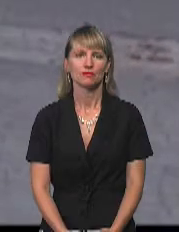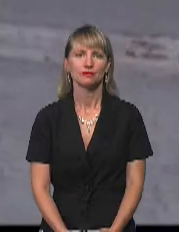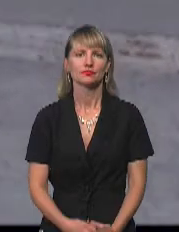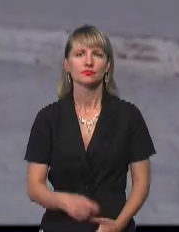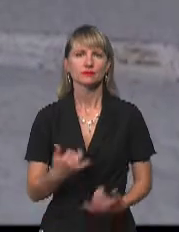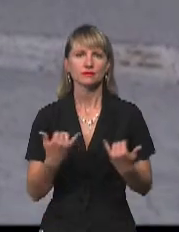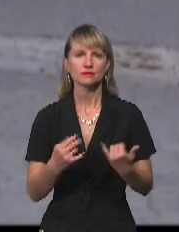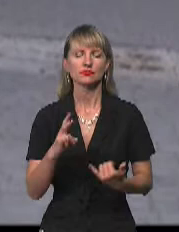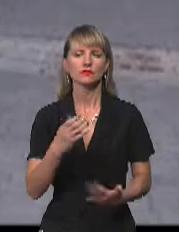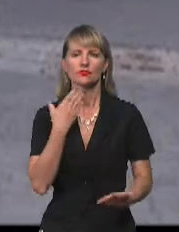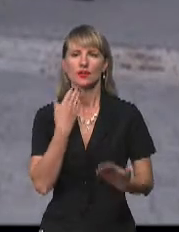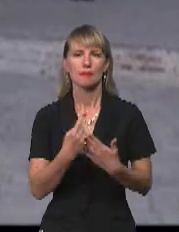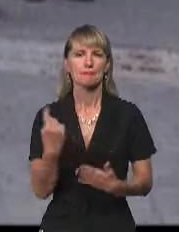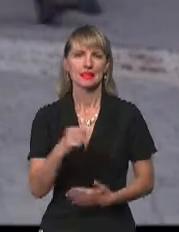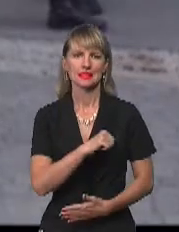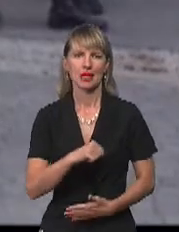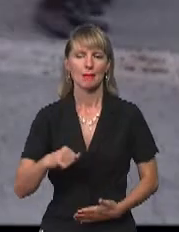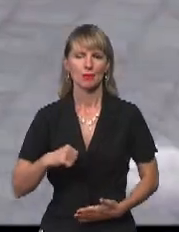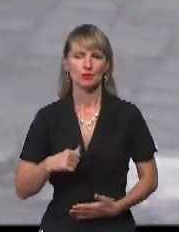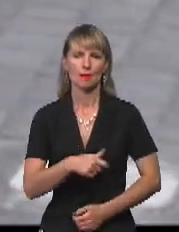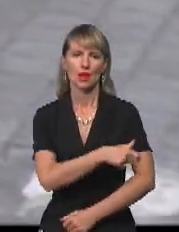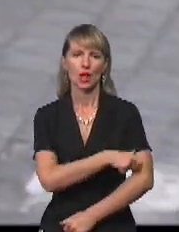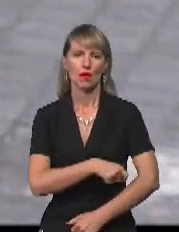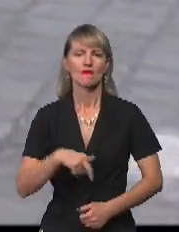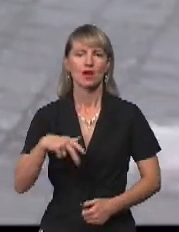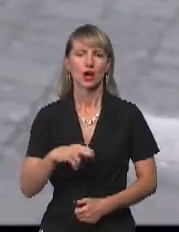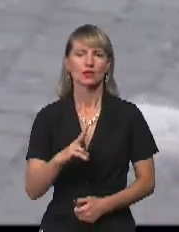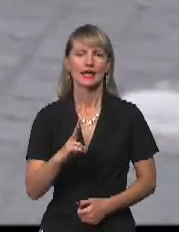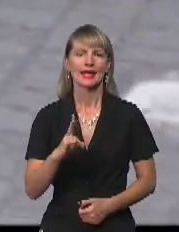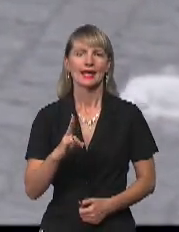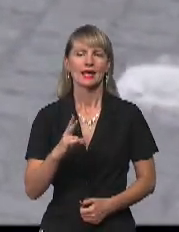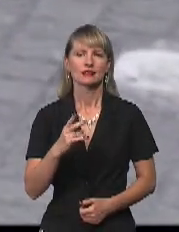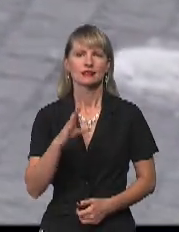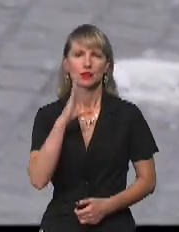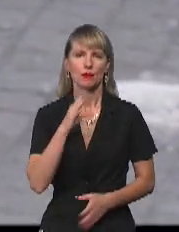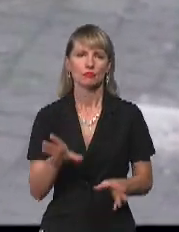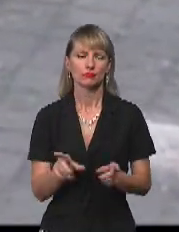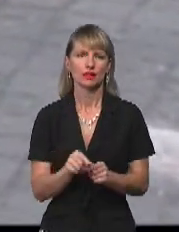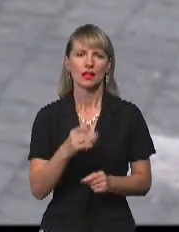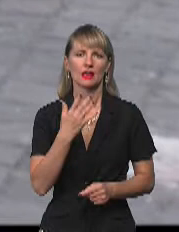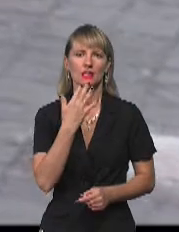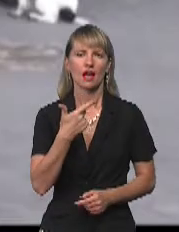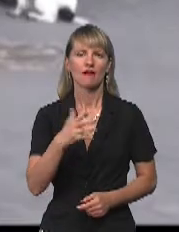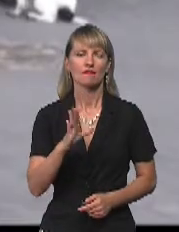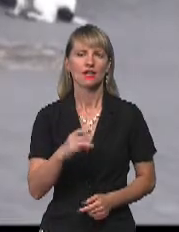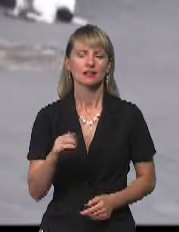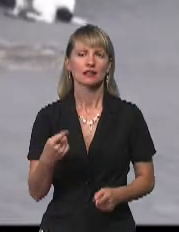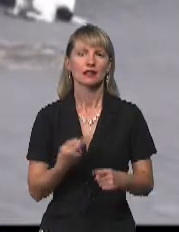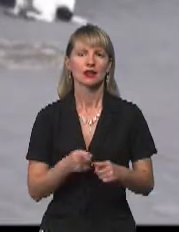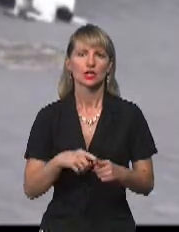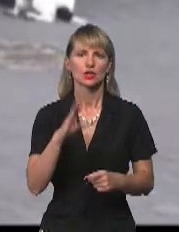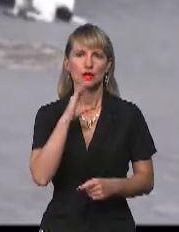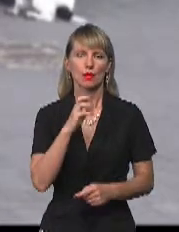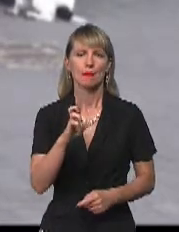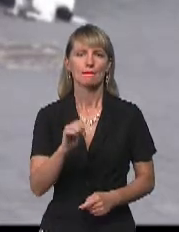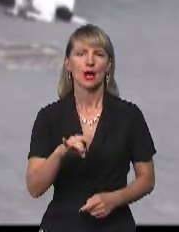Сьогодні на своє перше самостійне патрулювання виходять кінологи Національної гвардії. Для цього собак Берту,